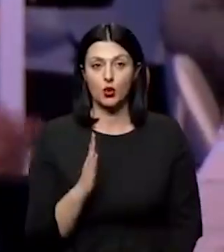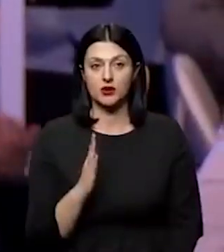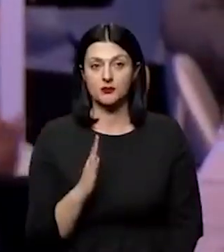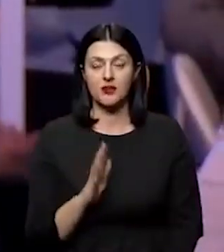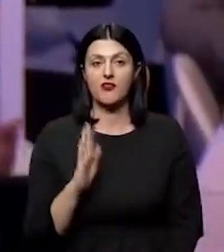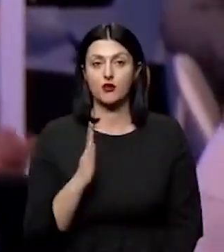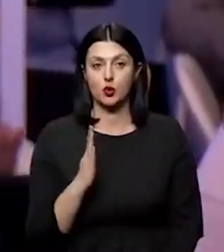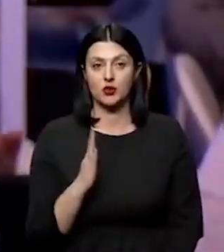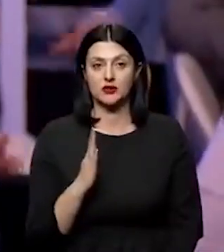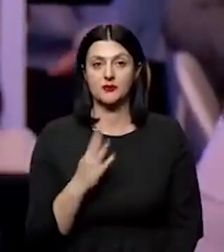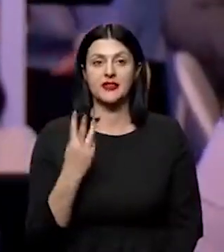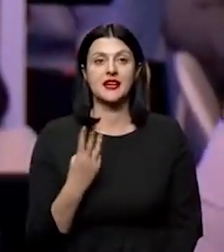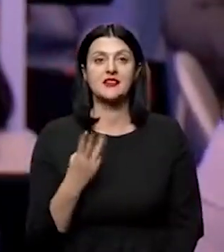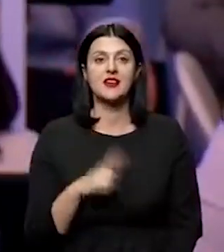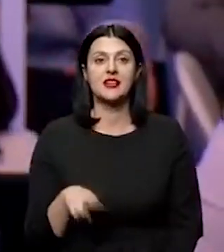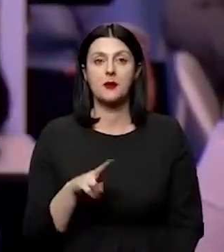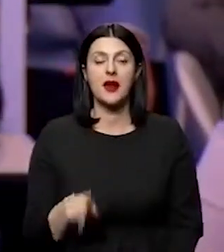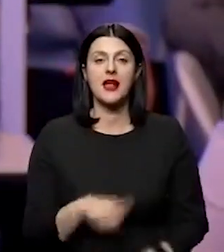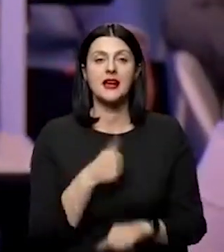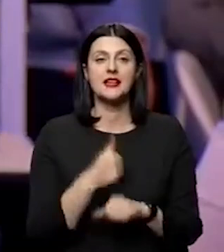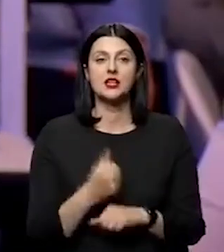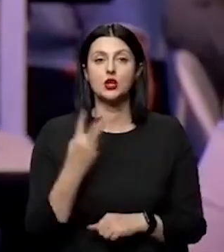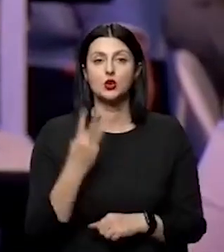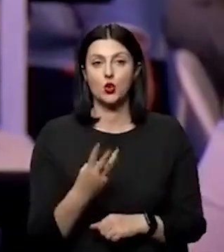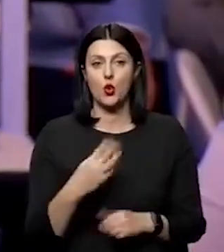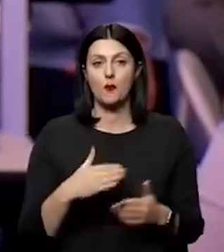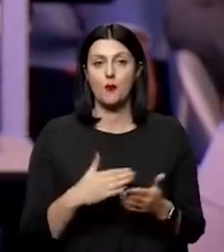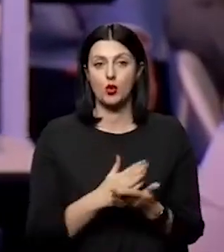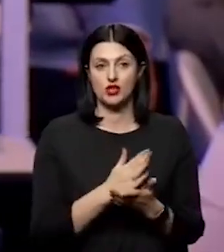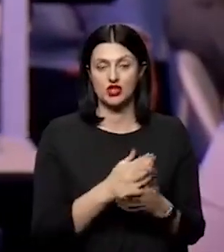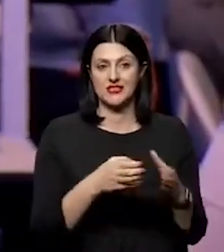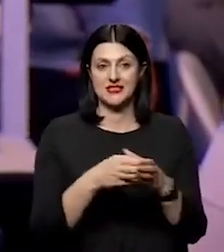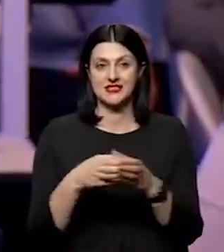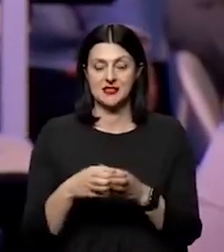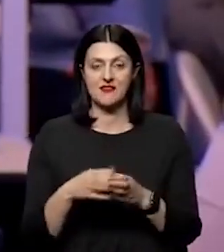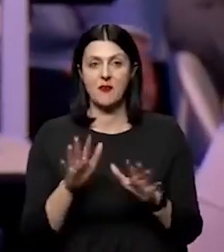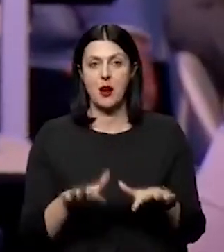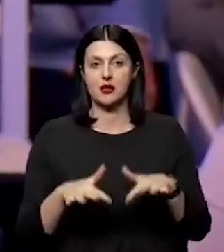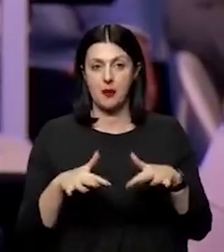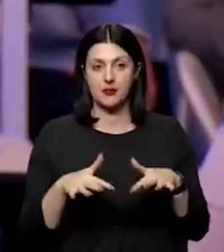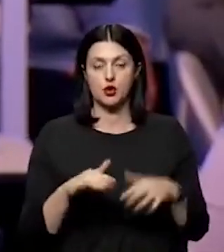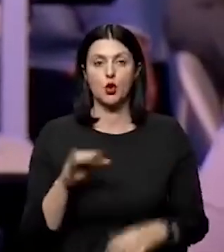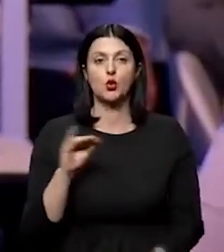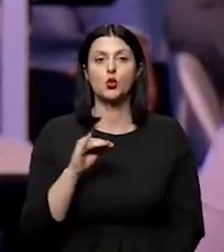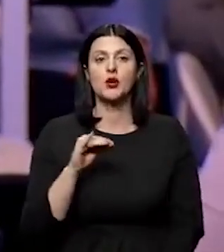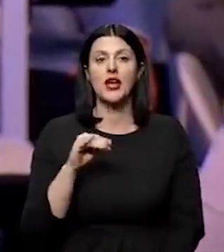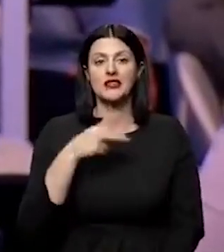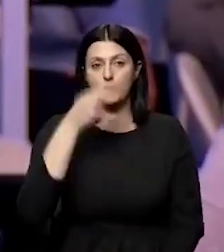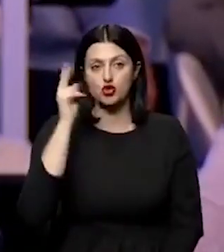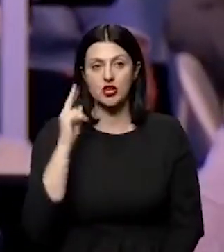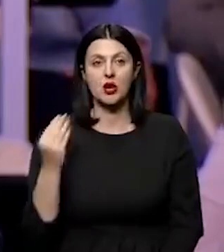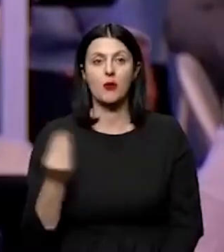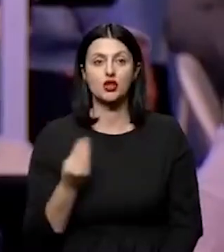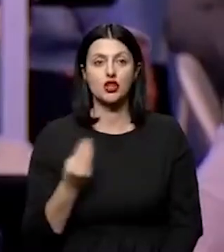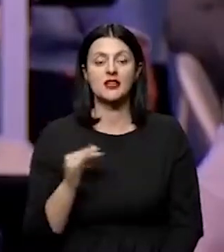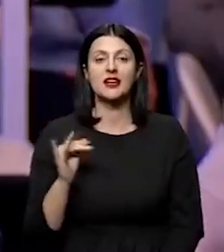Во вторник, 3 декабря, лидеры трех политических сил в парламенте, Юлия Тимошенко, Петр Порошенко и